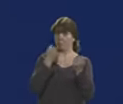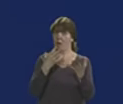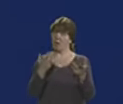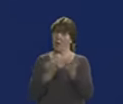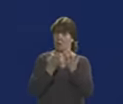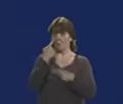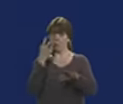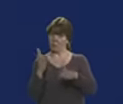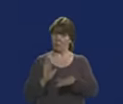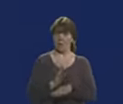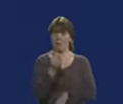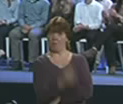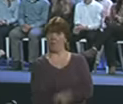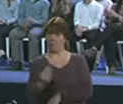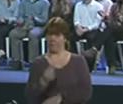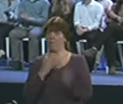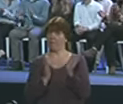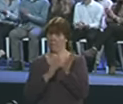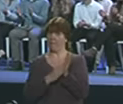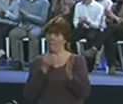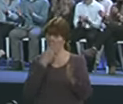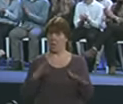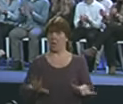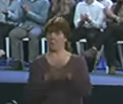enfants. Bel exemple pour la société française.